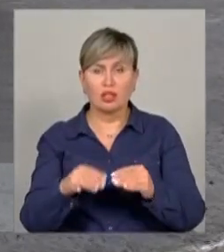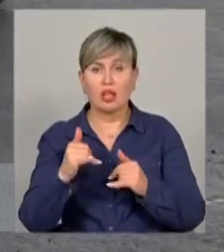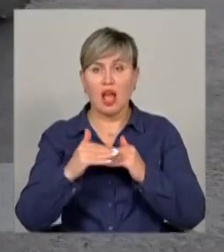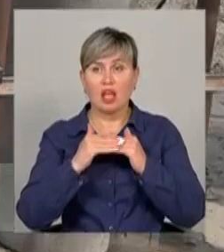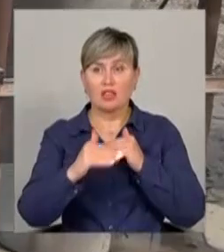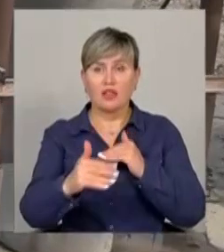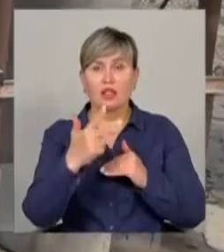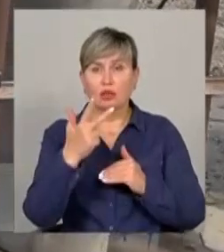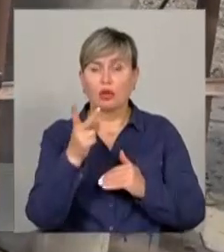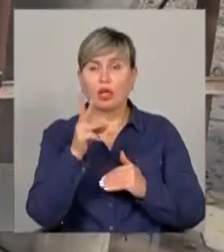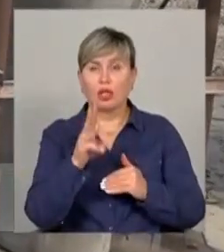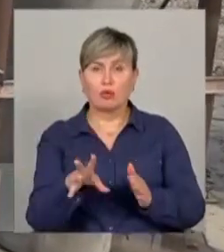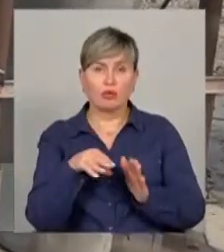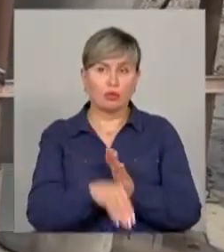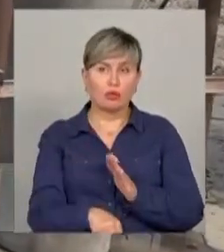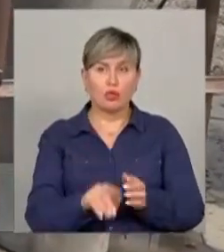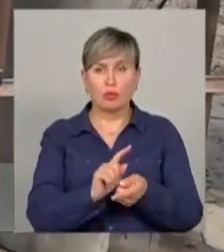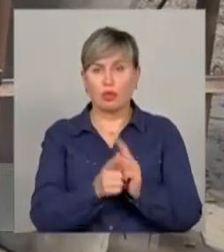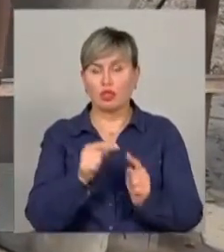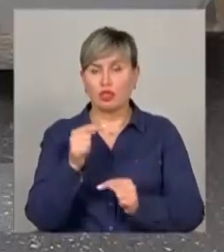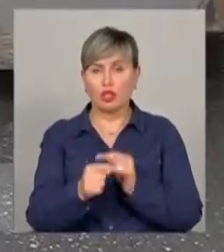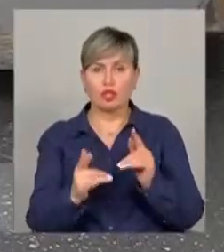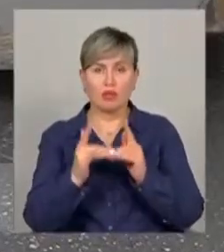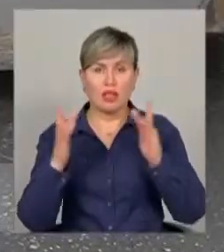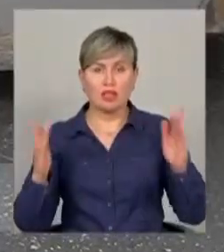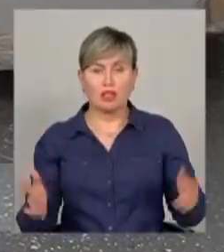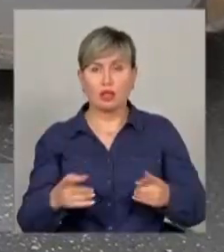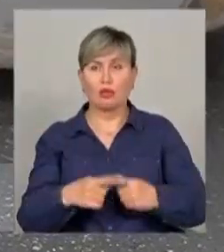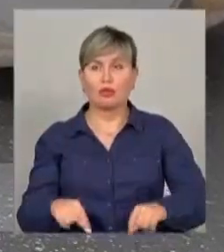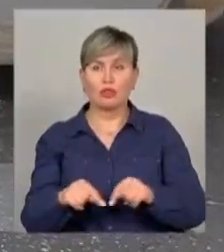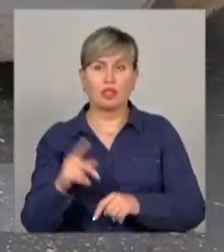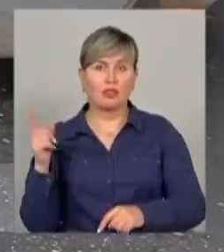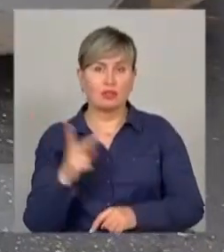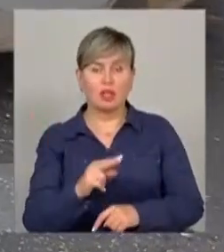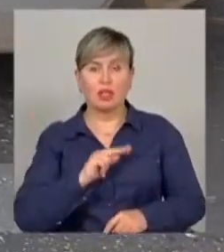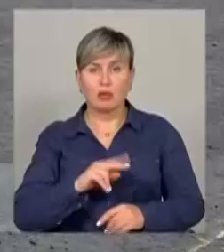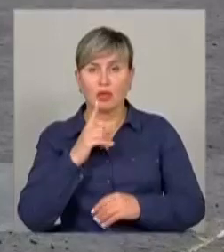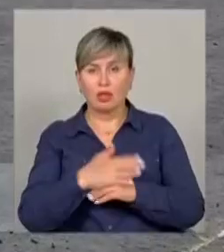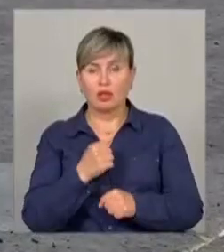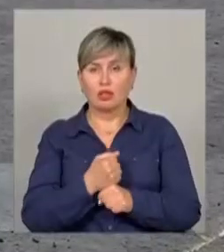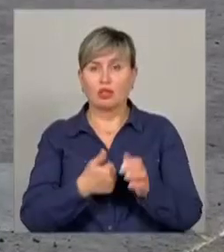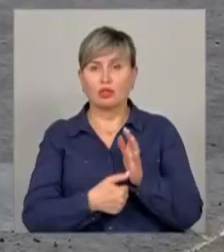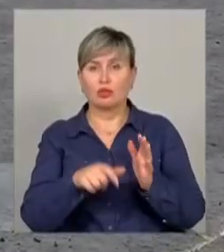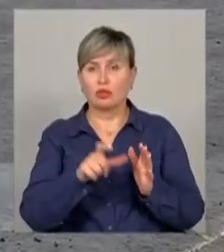на 3 километрах, включая переходы через мосты. На участках 2 смены работают порядка 600 человек.